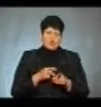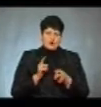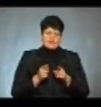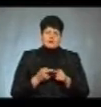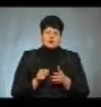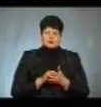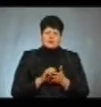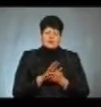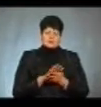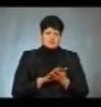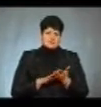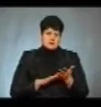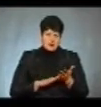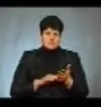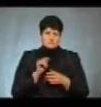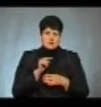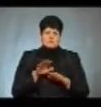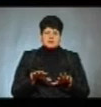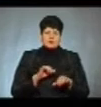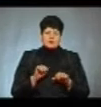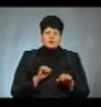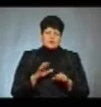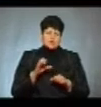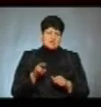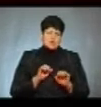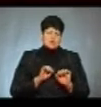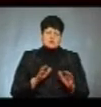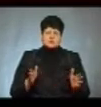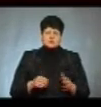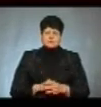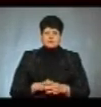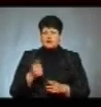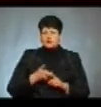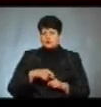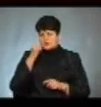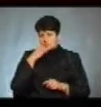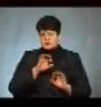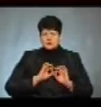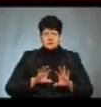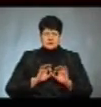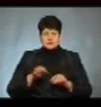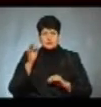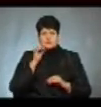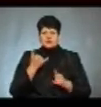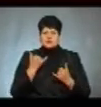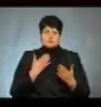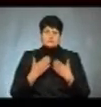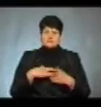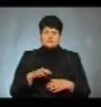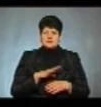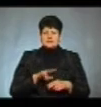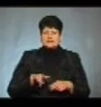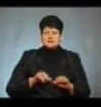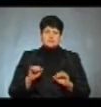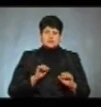І написати відповідну заяву місцевому управлінні соціального захисту. Дуже дякую вам за роз'яснення. І нагадаю, що сьогодні ми спілкувалися з